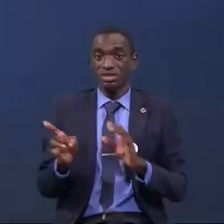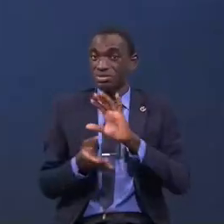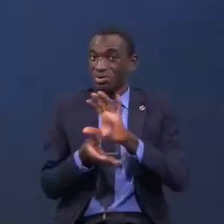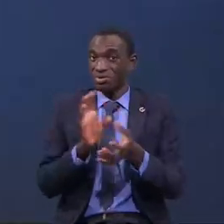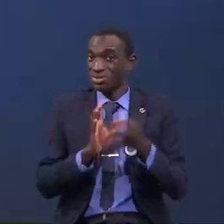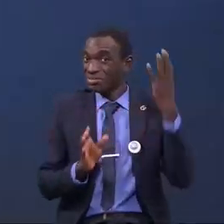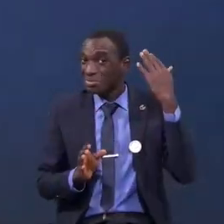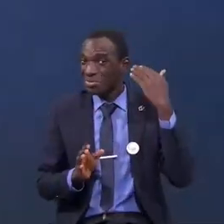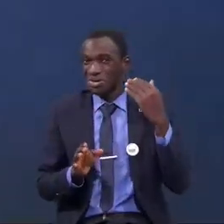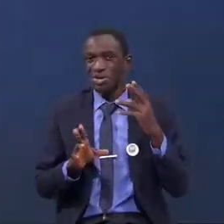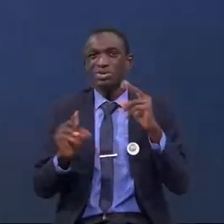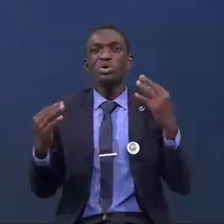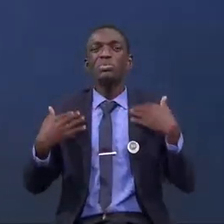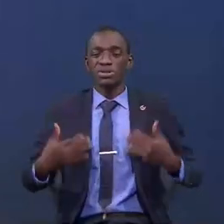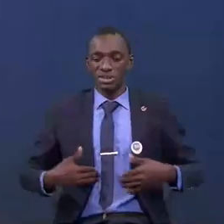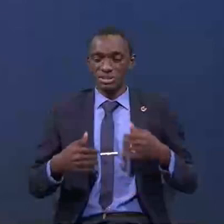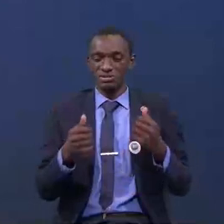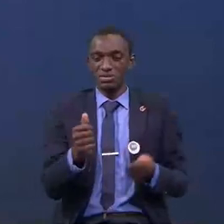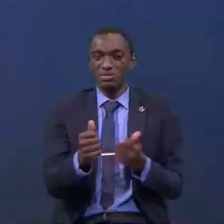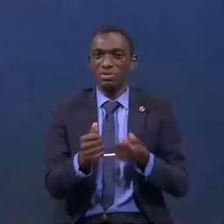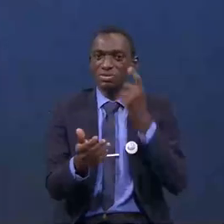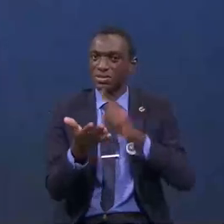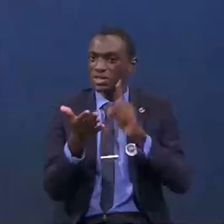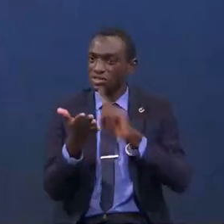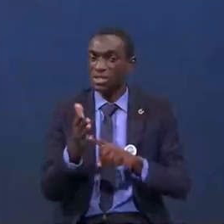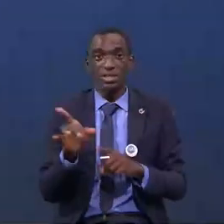de près quand j'ai donné ma vie au Seigneur.